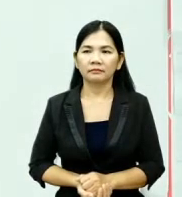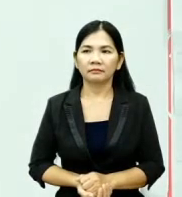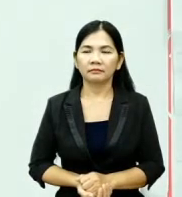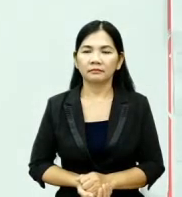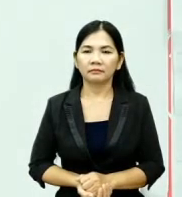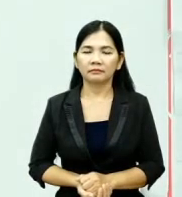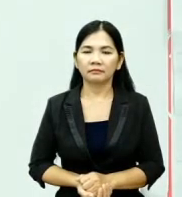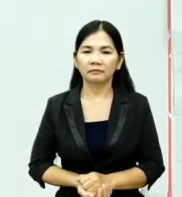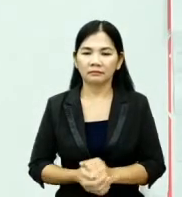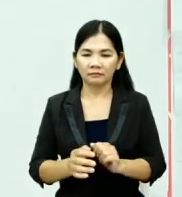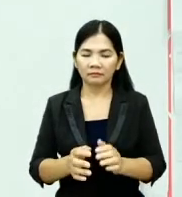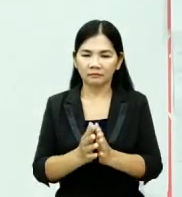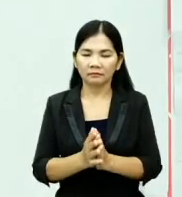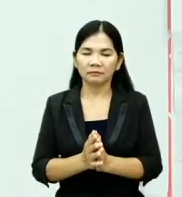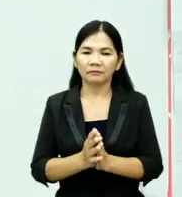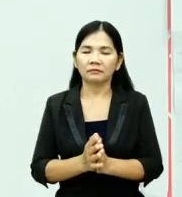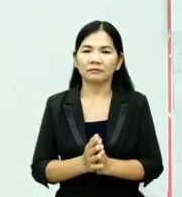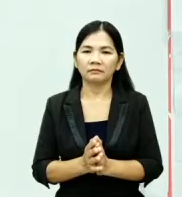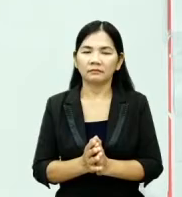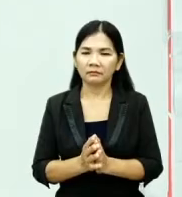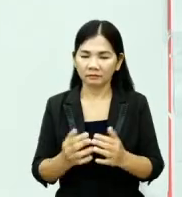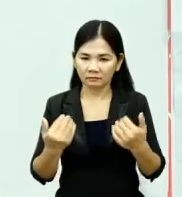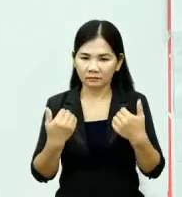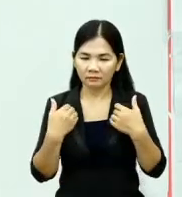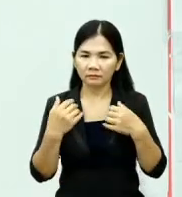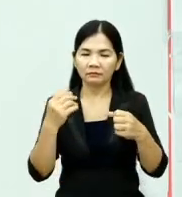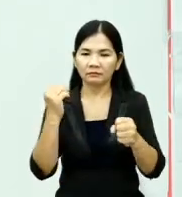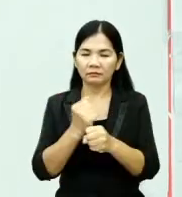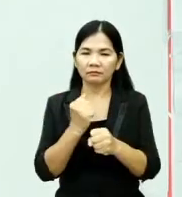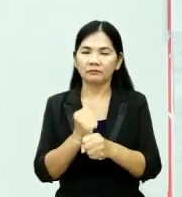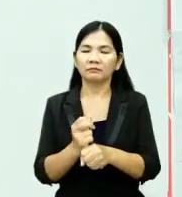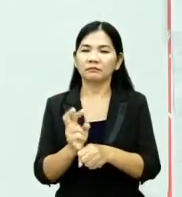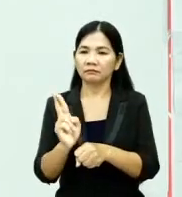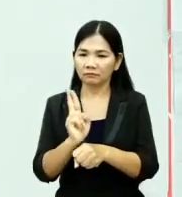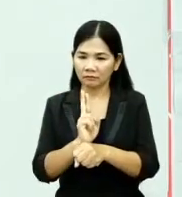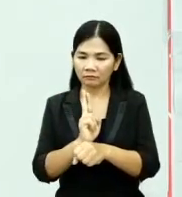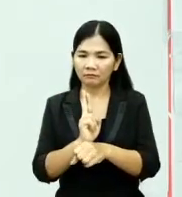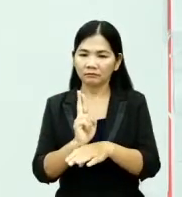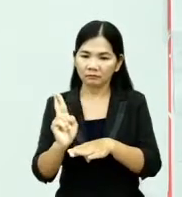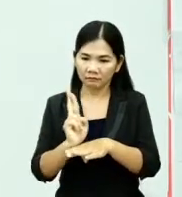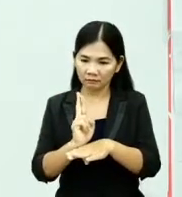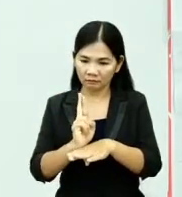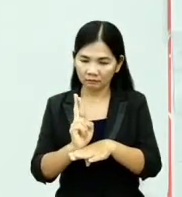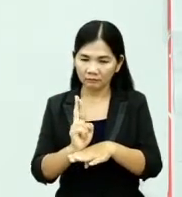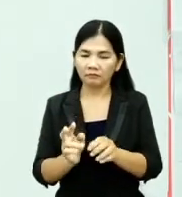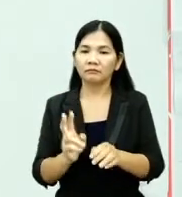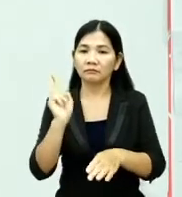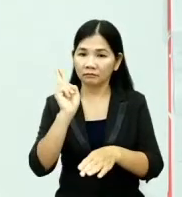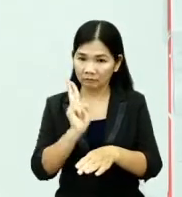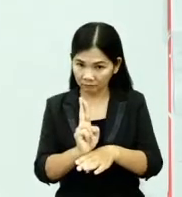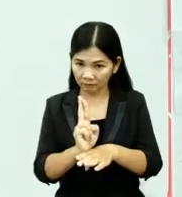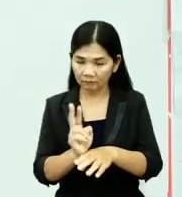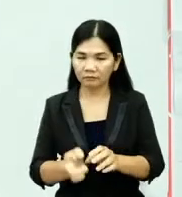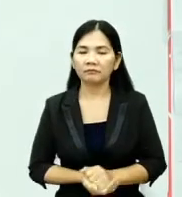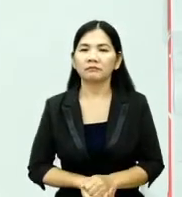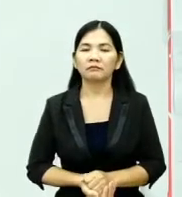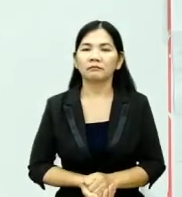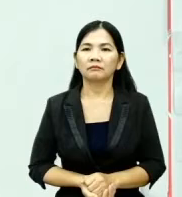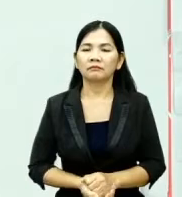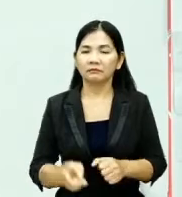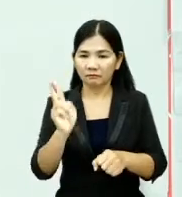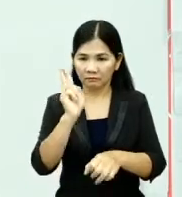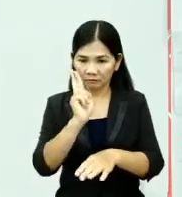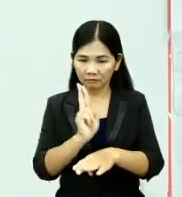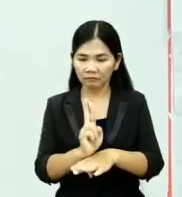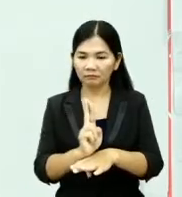cha quay ủ xa à khmer ai tiết con chà đôi đừng chia riêng đá chừng đô bị chia riêng